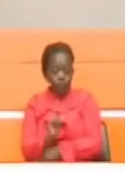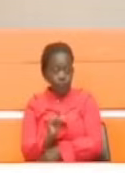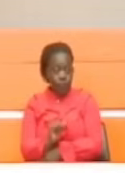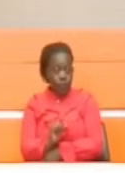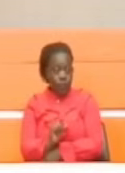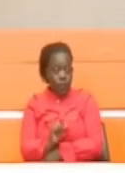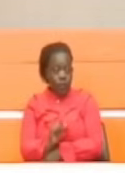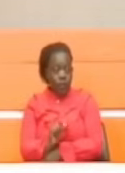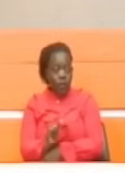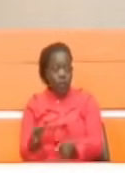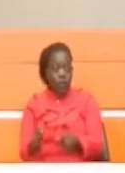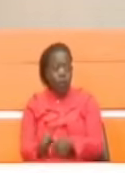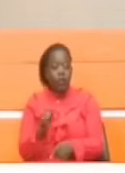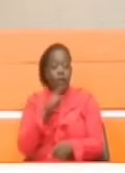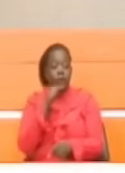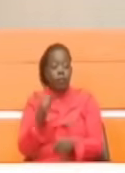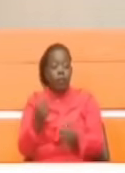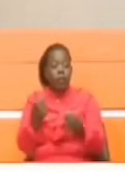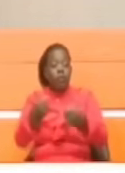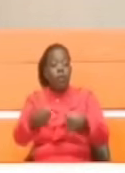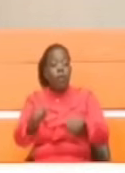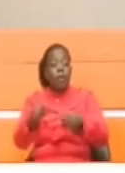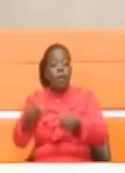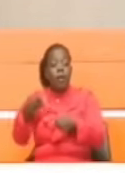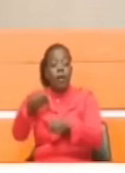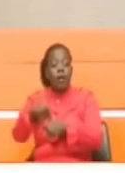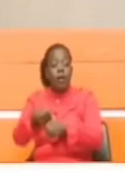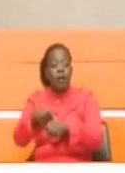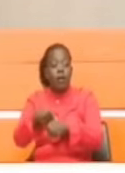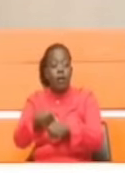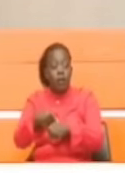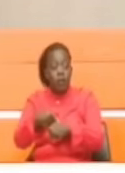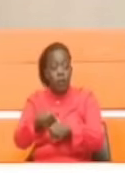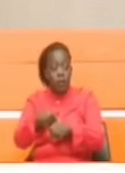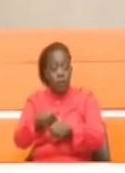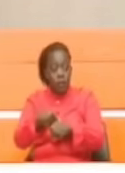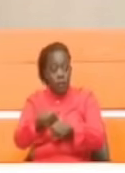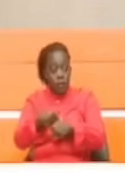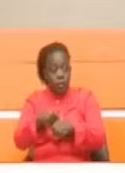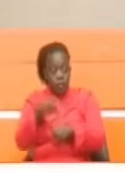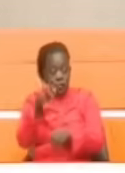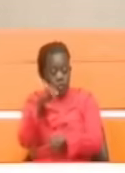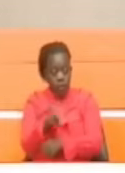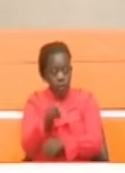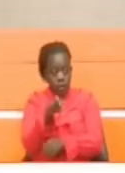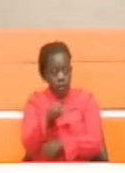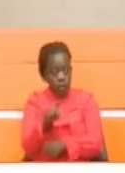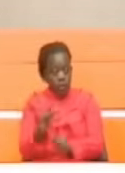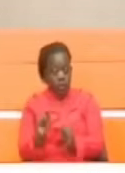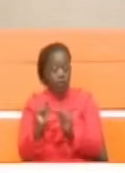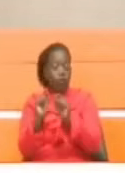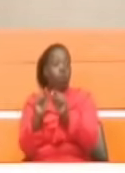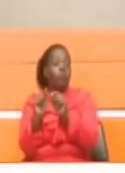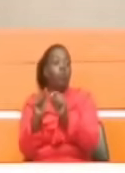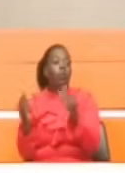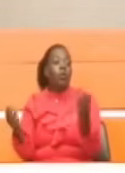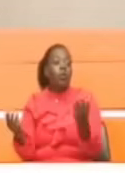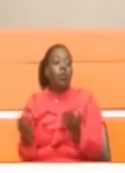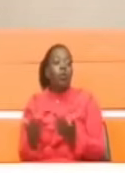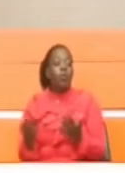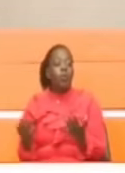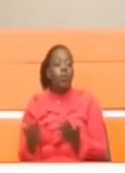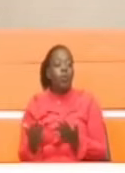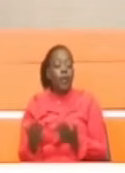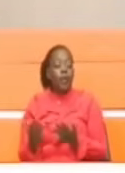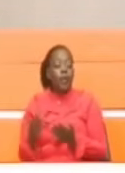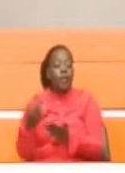walu omusajja naye abadde ali ku boda boda yavaayo n'atambula n'agenda paka